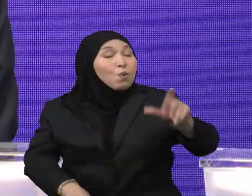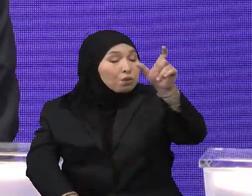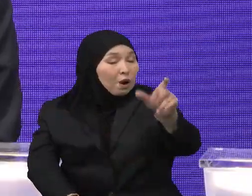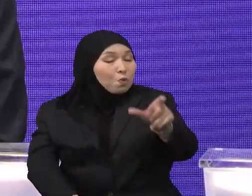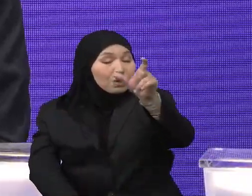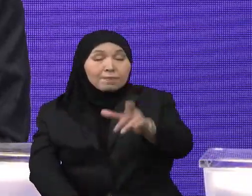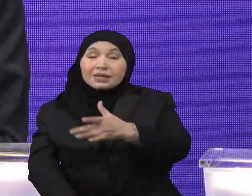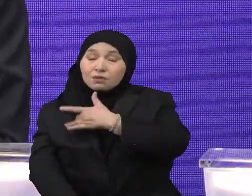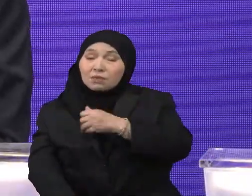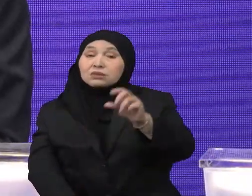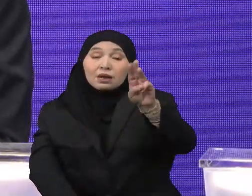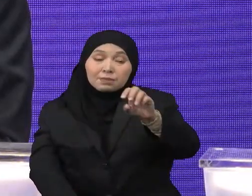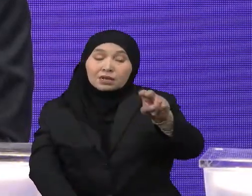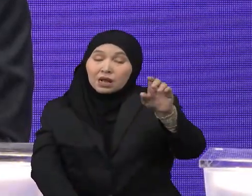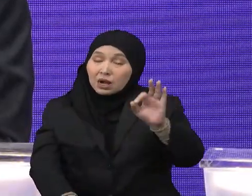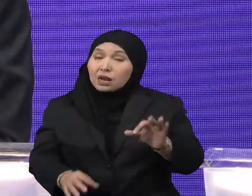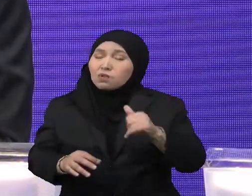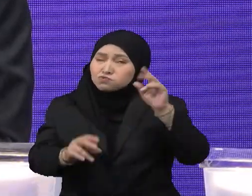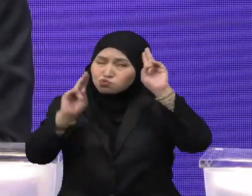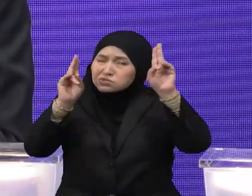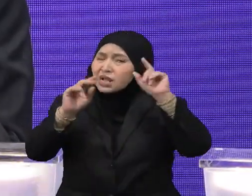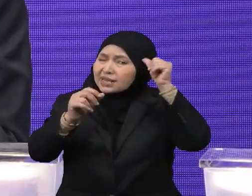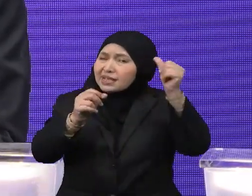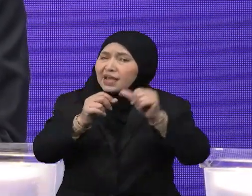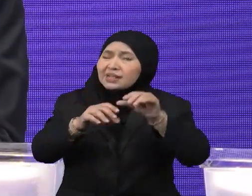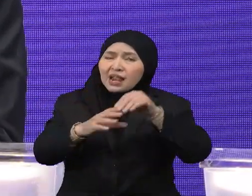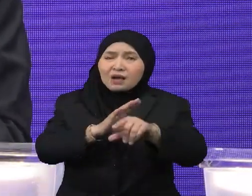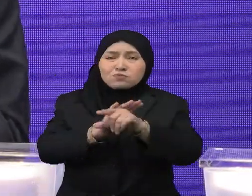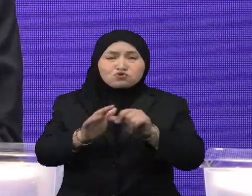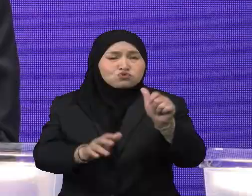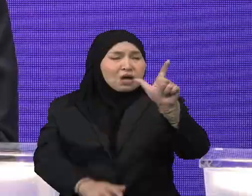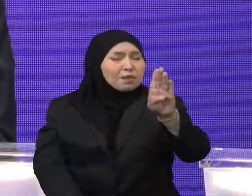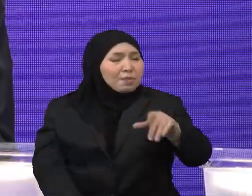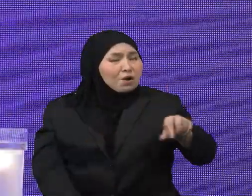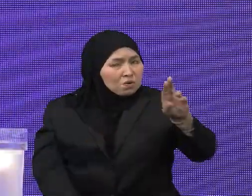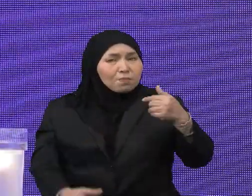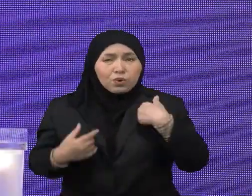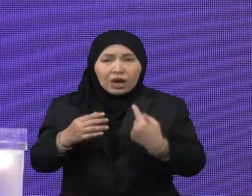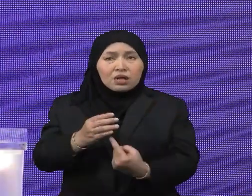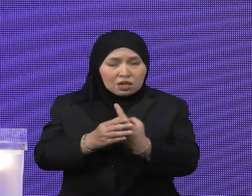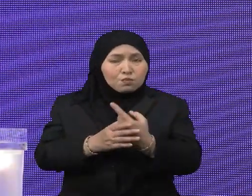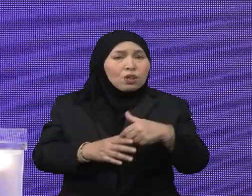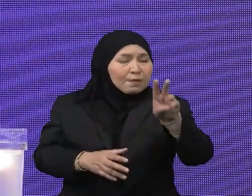dan ini juga Kalau ustad ingat lagi di dalam surah al-baqarah dia dikeluarkan